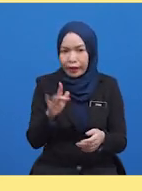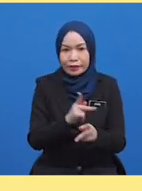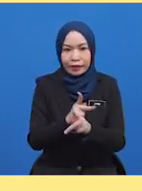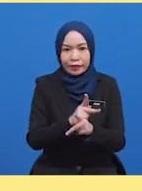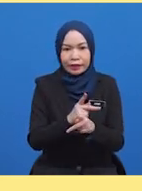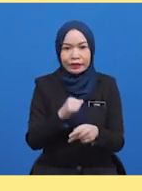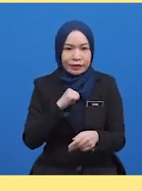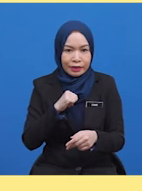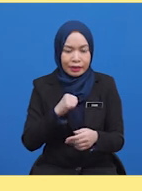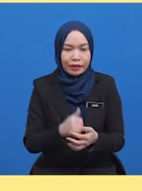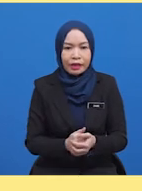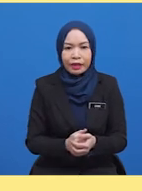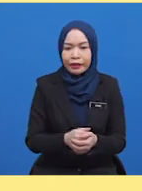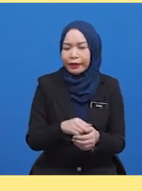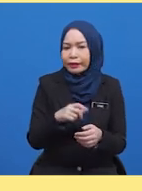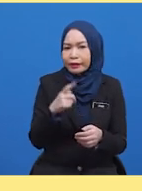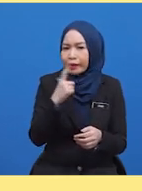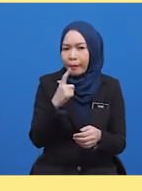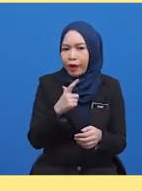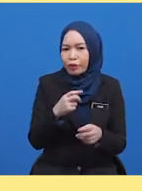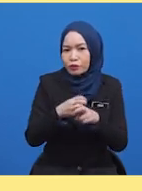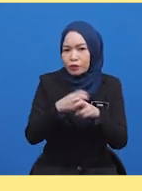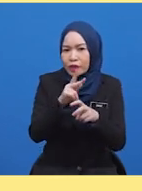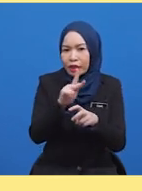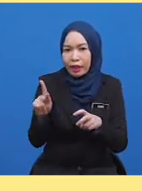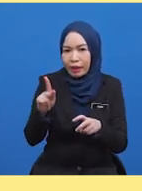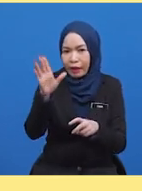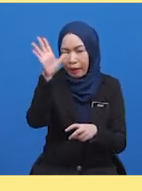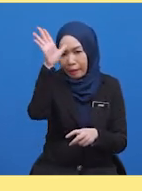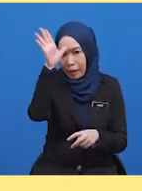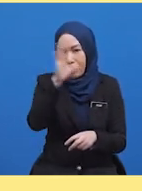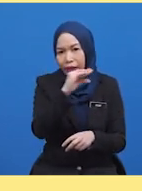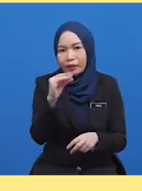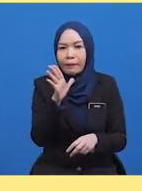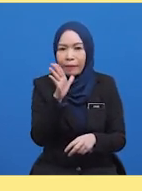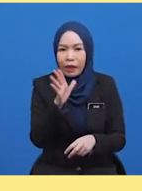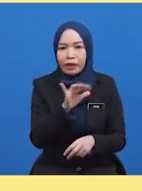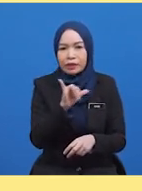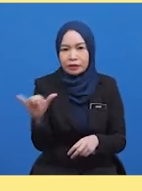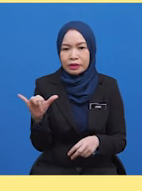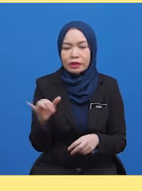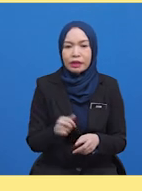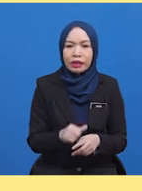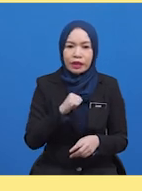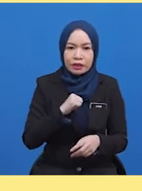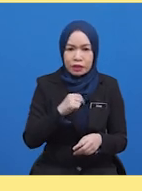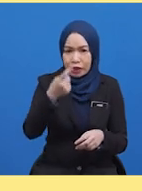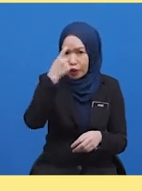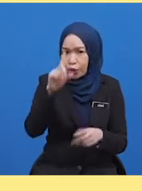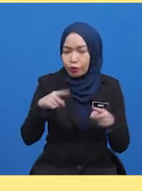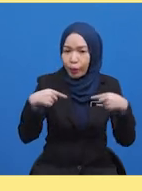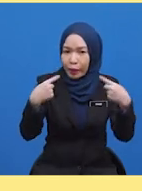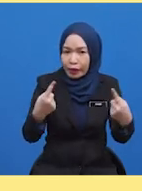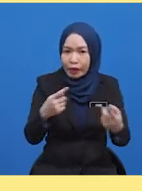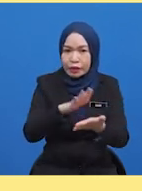mahu menyusahkan kedua orangtuanya sebaliknya dia bersendirian untuk